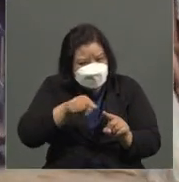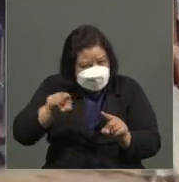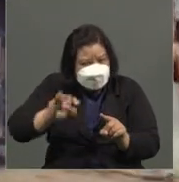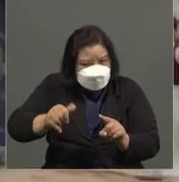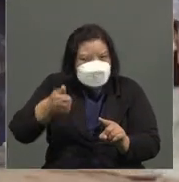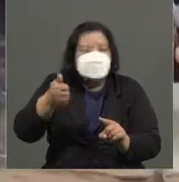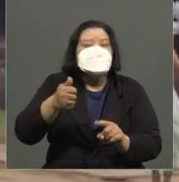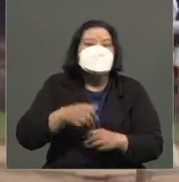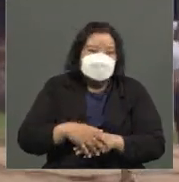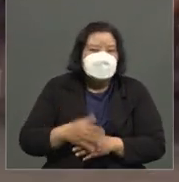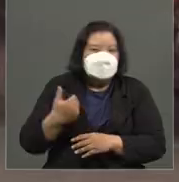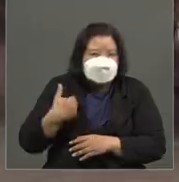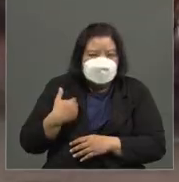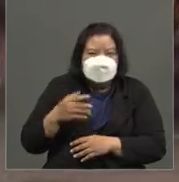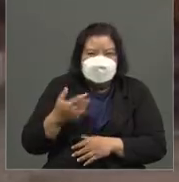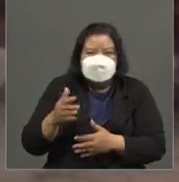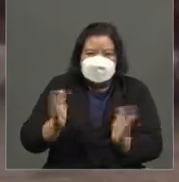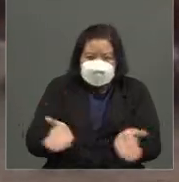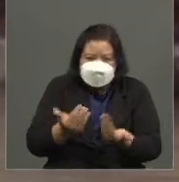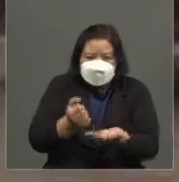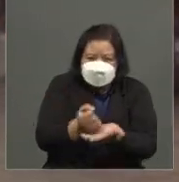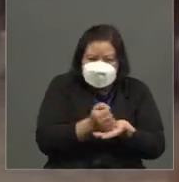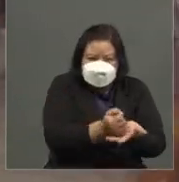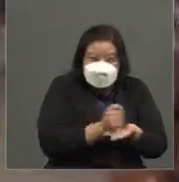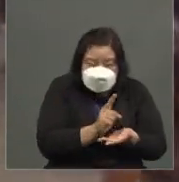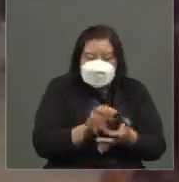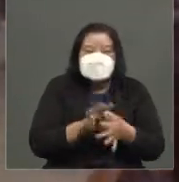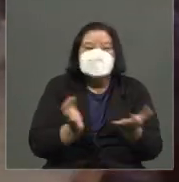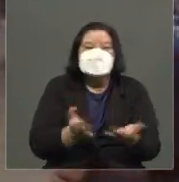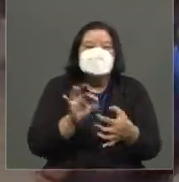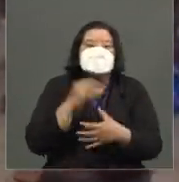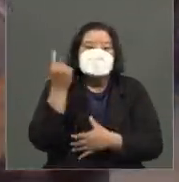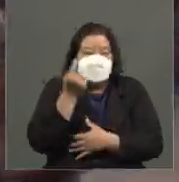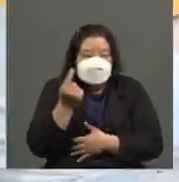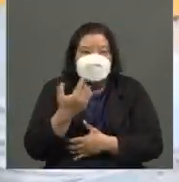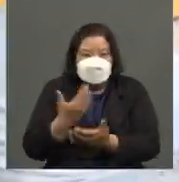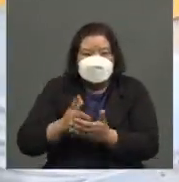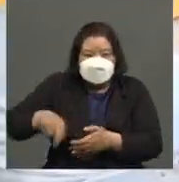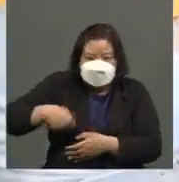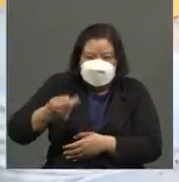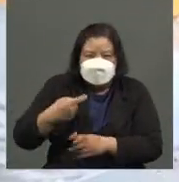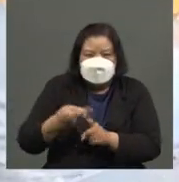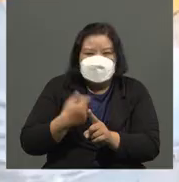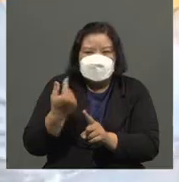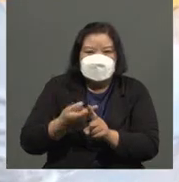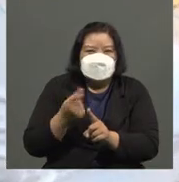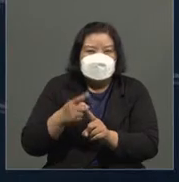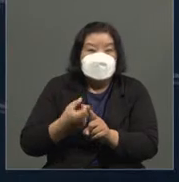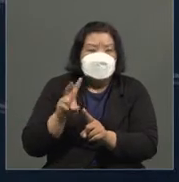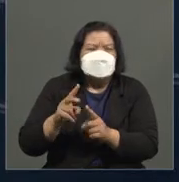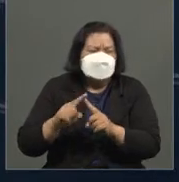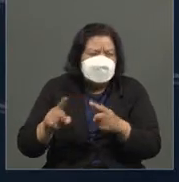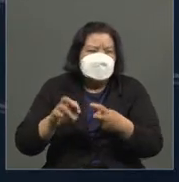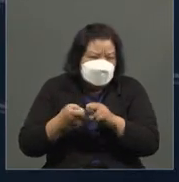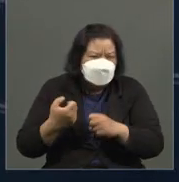การสนับสนุนจากปัจจัยต่างๆในการฟื้นตัวด้านการท่องเที่ยวการบริโภคช่วงฤดูกการท่องเที่ยวแต่ก็ยังมีปัญหาภัย